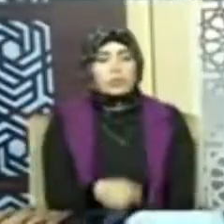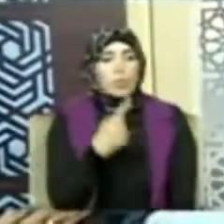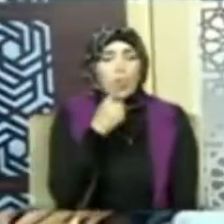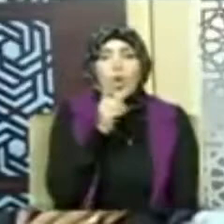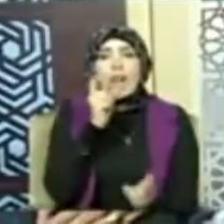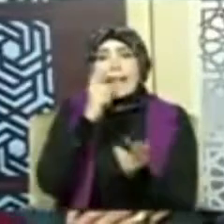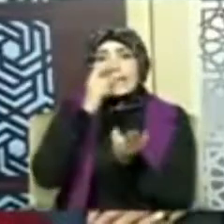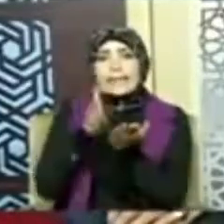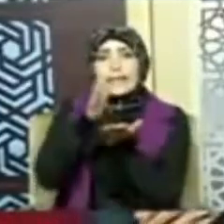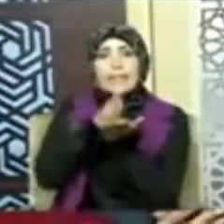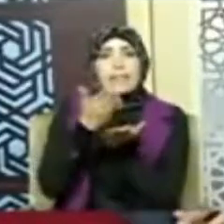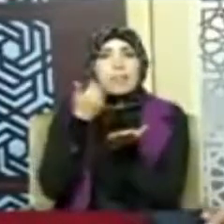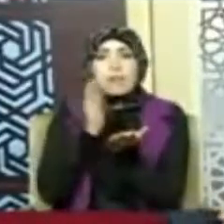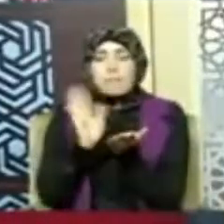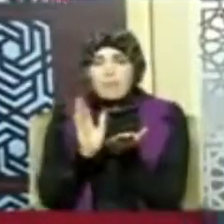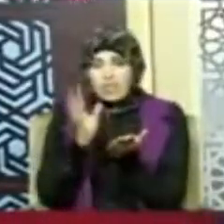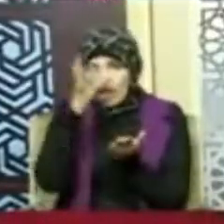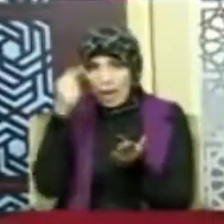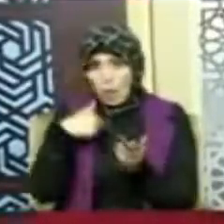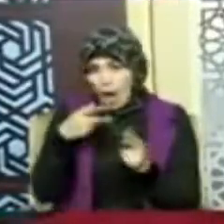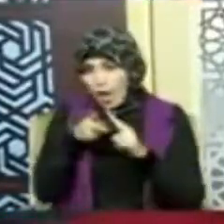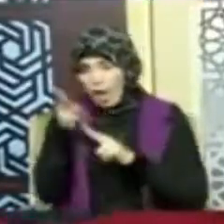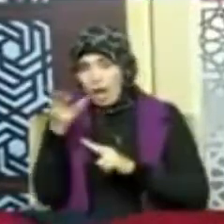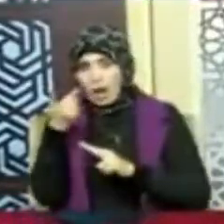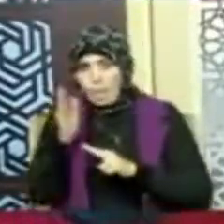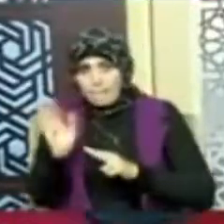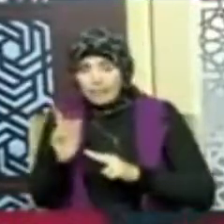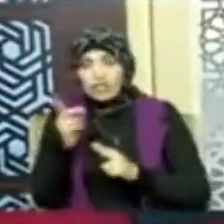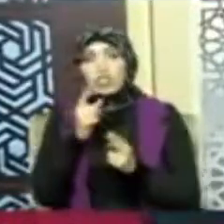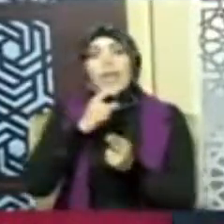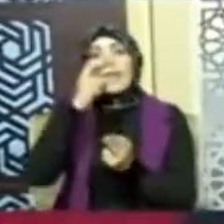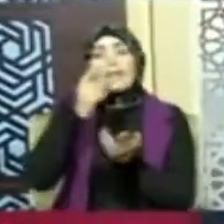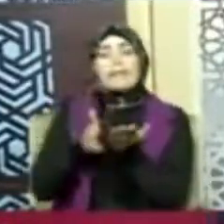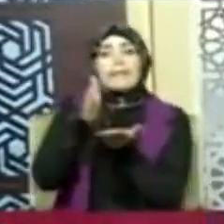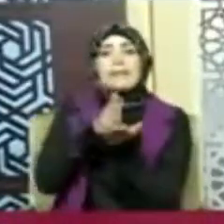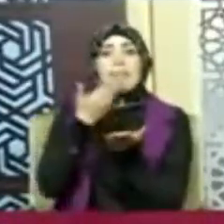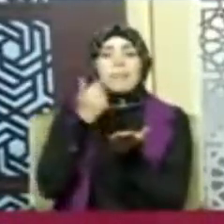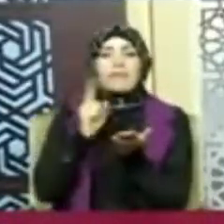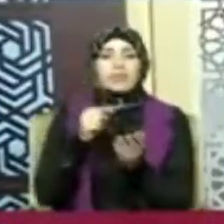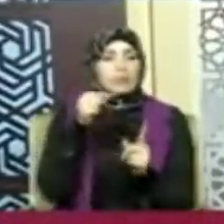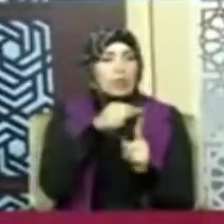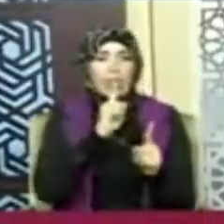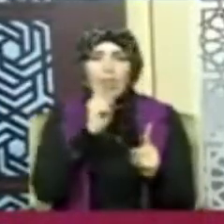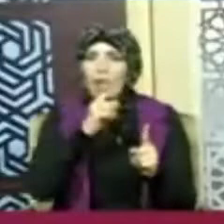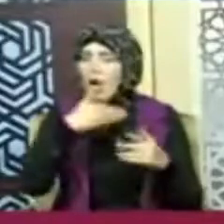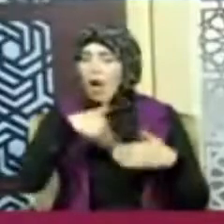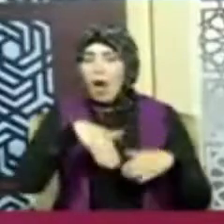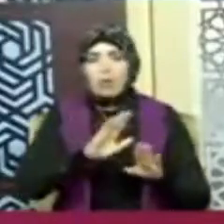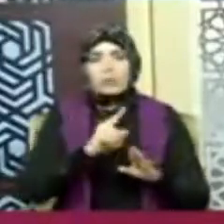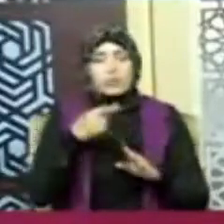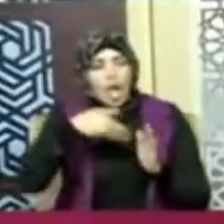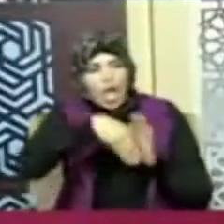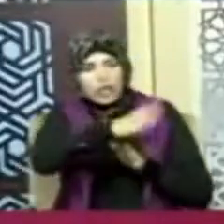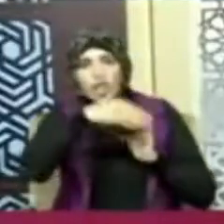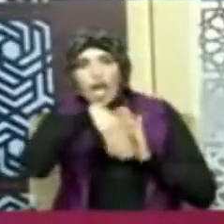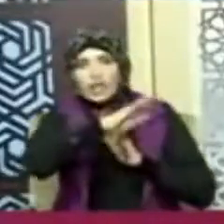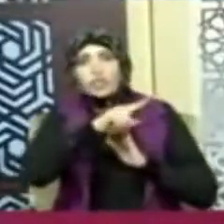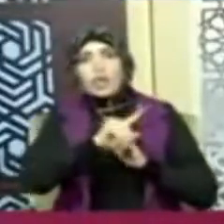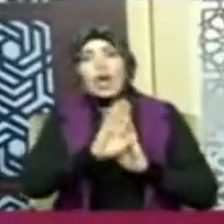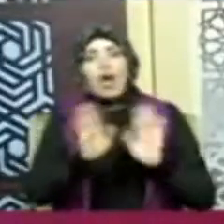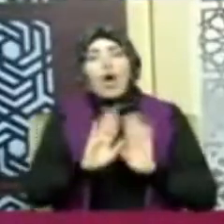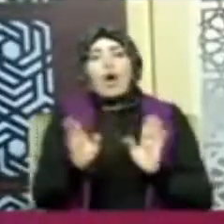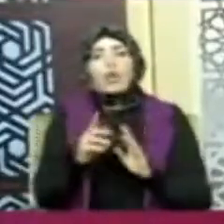الفتح ولكن جهاد ونية. والجهاد كما قلت عمارة الكون، الدعوة، توعية المجتمع